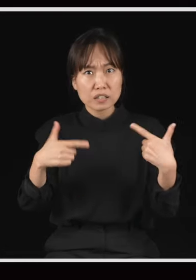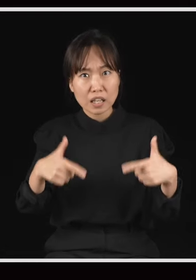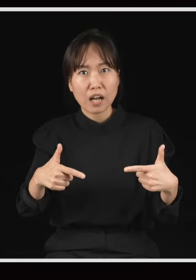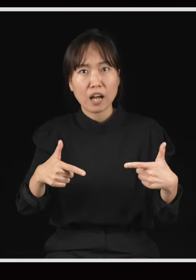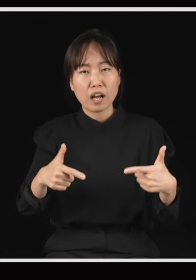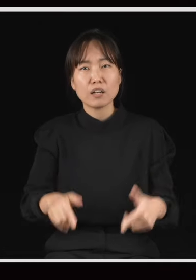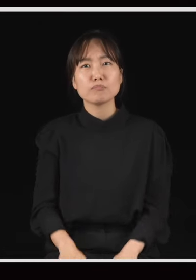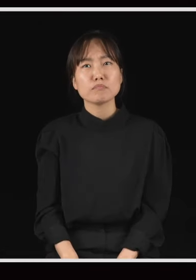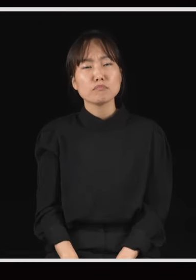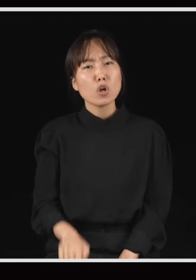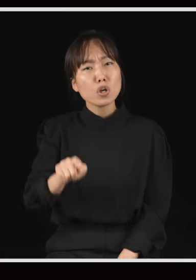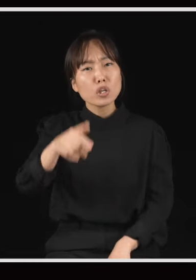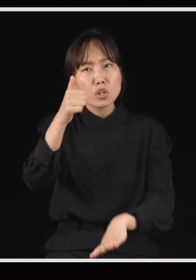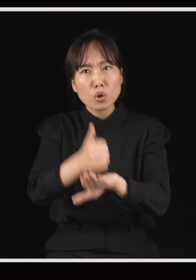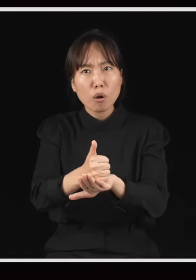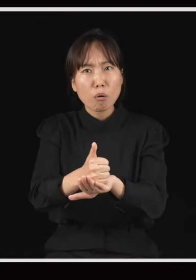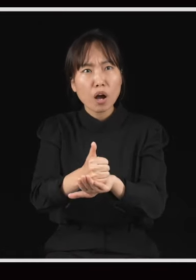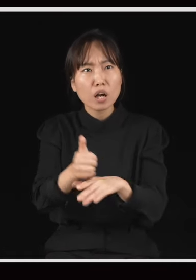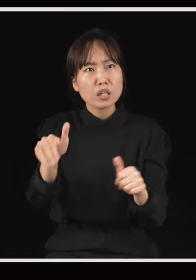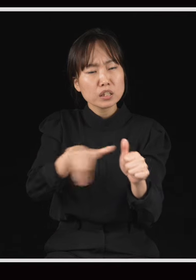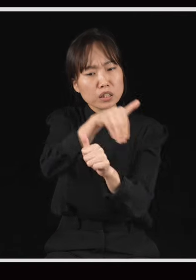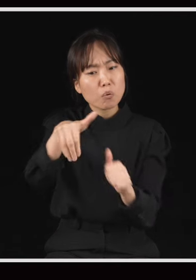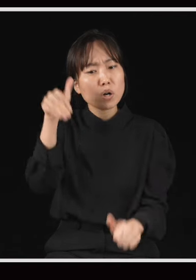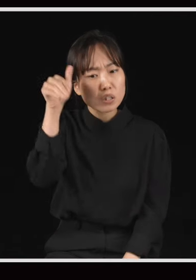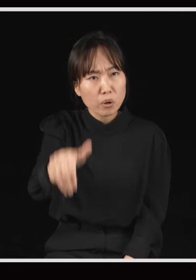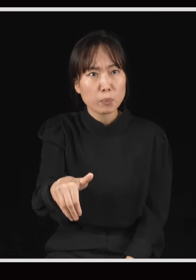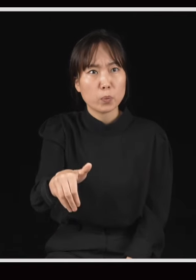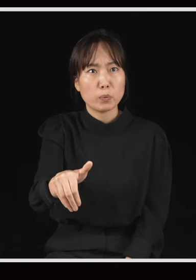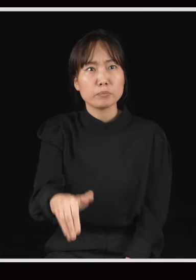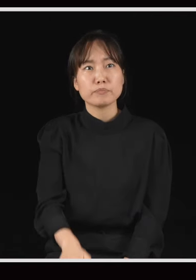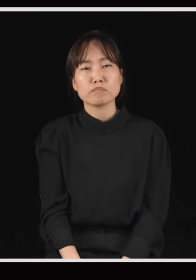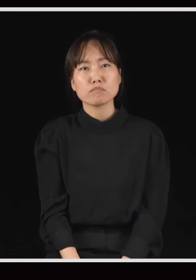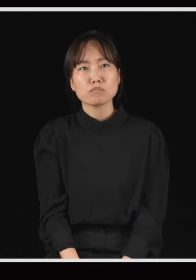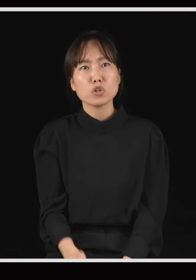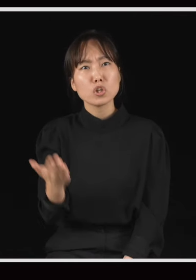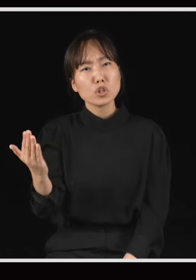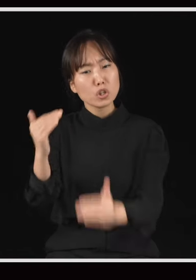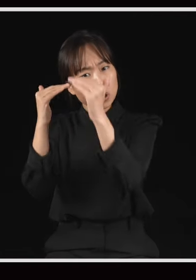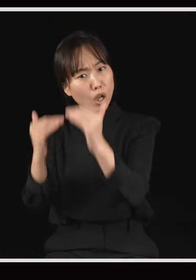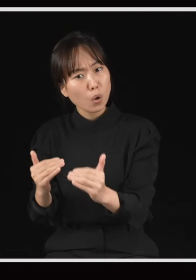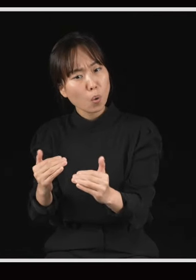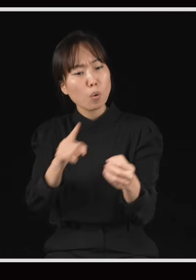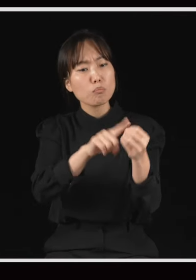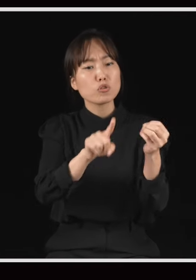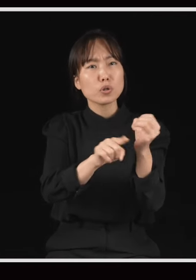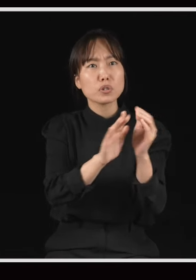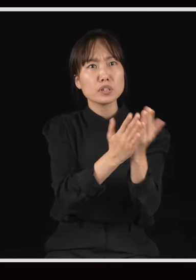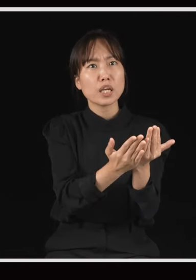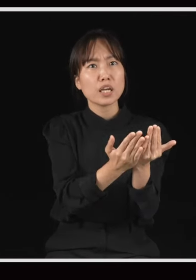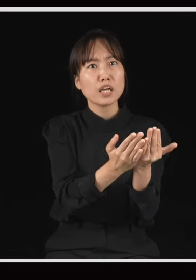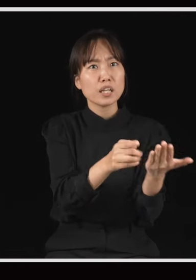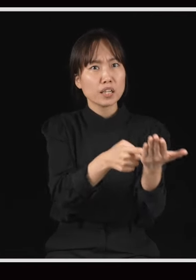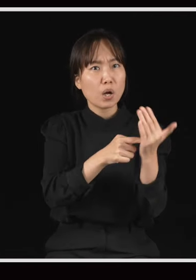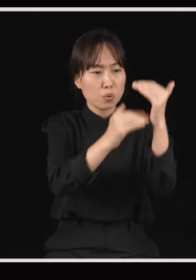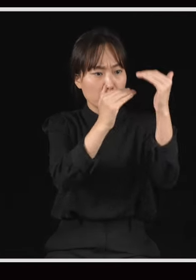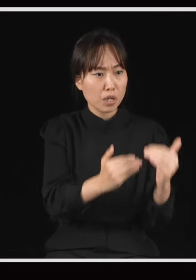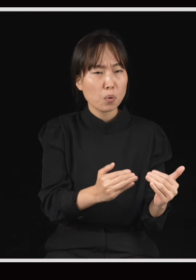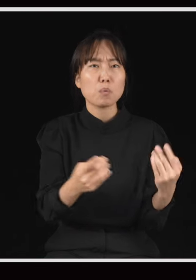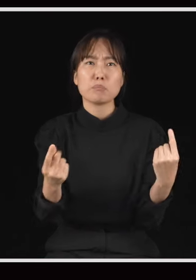그게 결국에는 안 좋은 과보를 받게 된다. 이게 거의 그냥 불교 경전에 있는 내용과 같은 건데